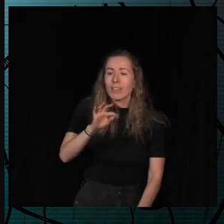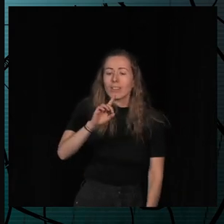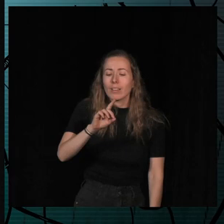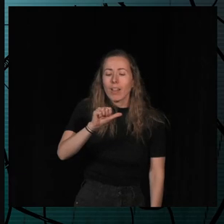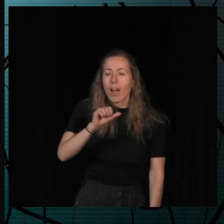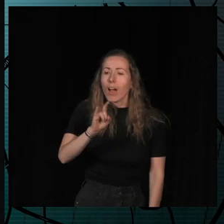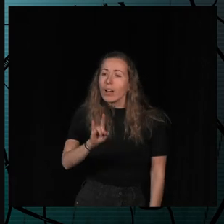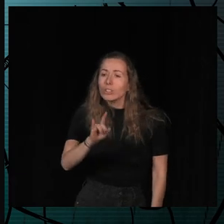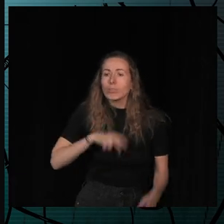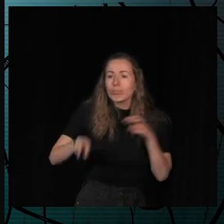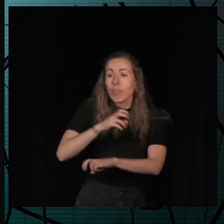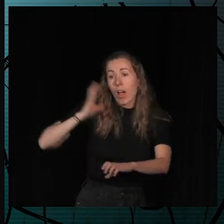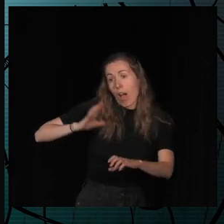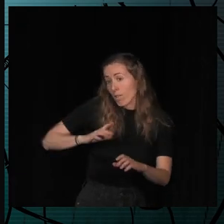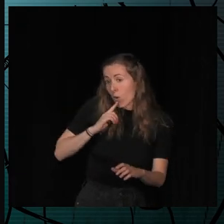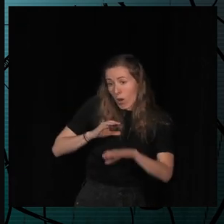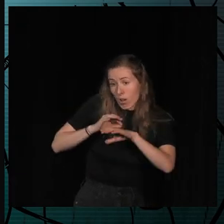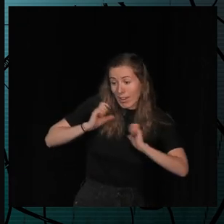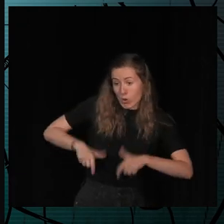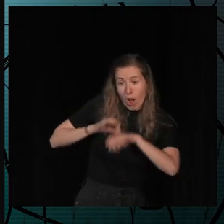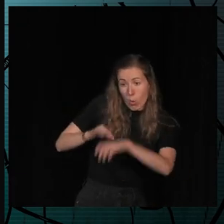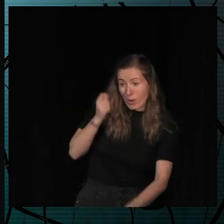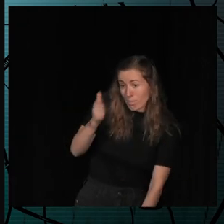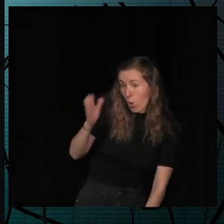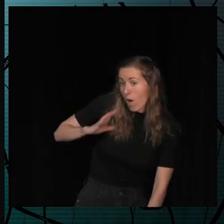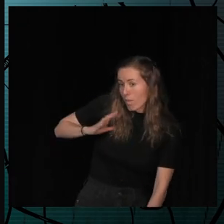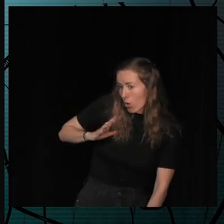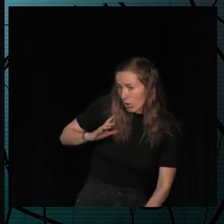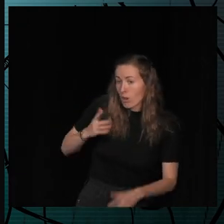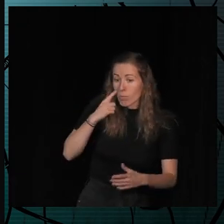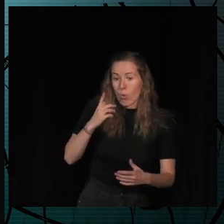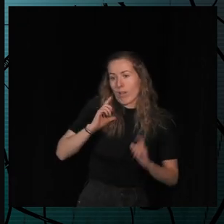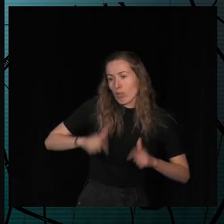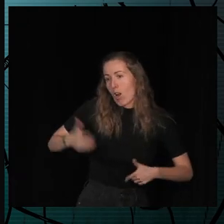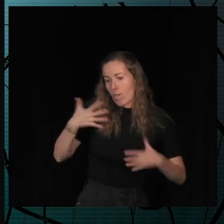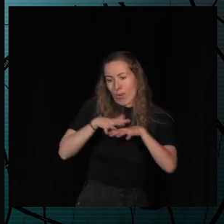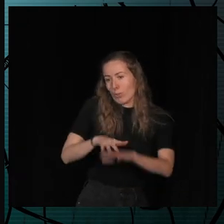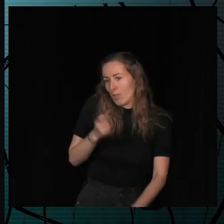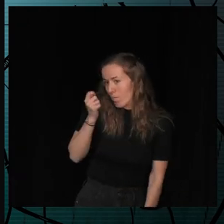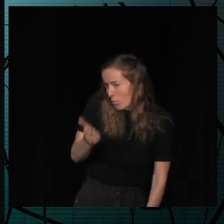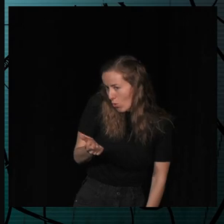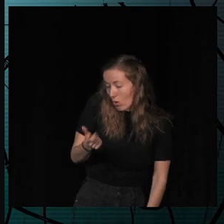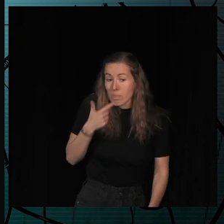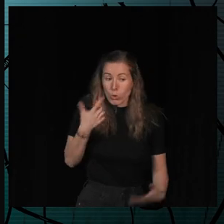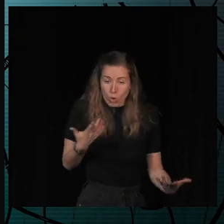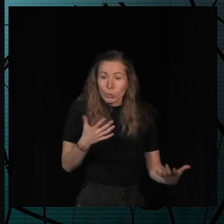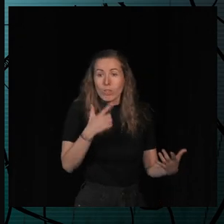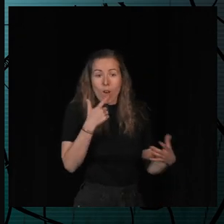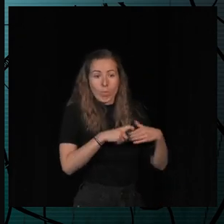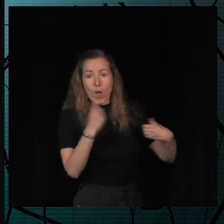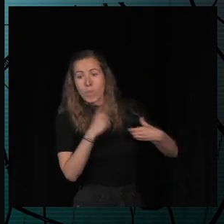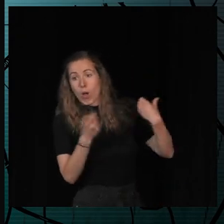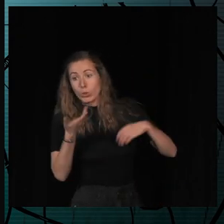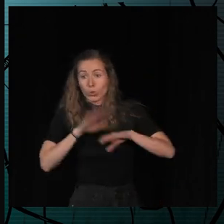euh accompagné on va dire par l'école qui étaaiit pas encore très inclusive et aujourd'hui ce sont des personnes qui gagnent des millions qui